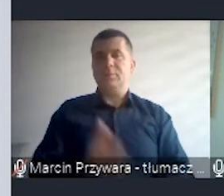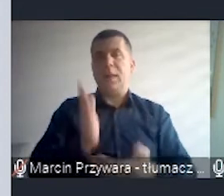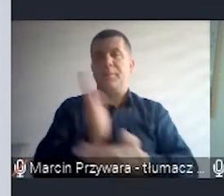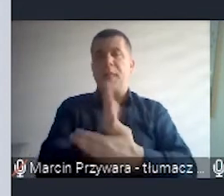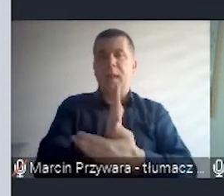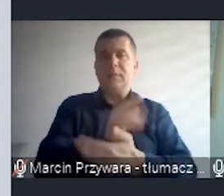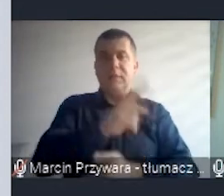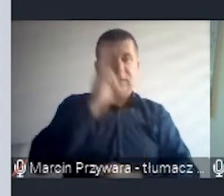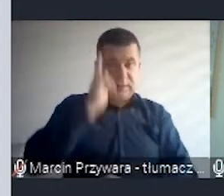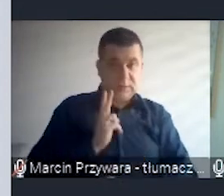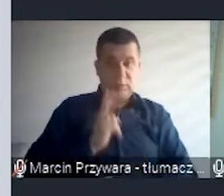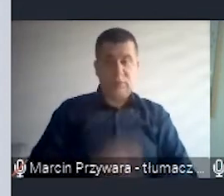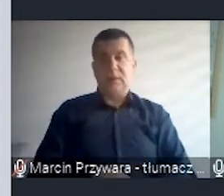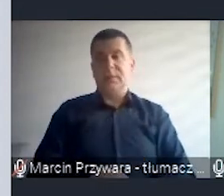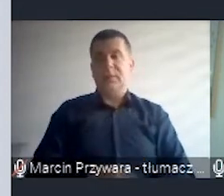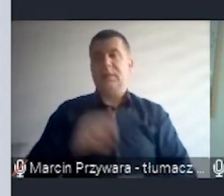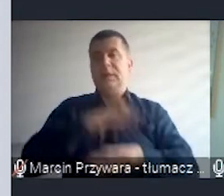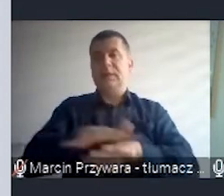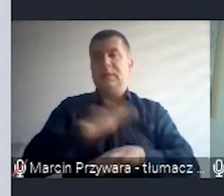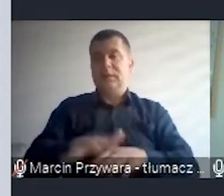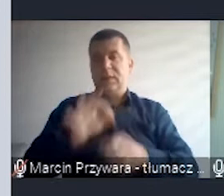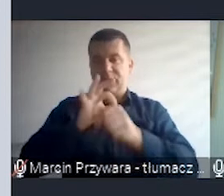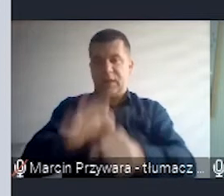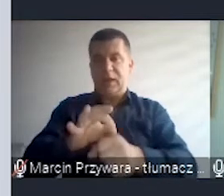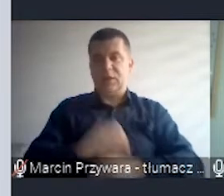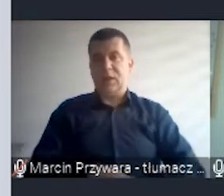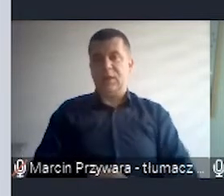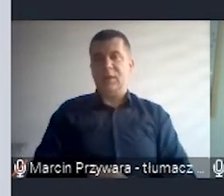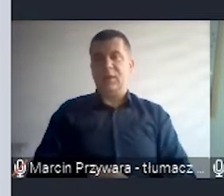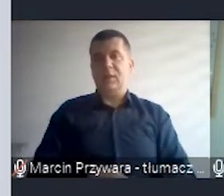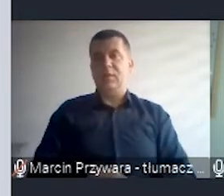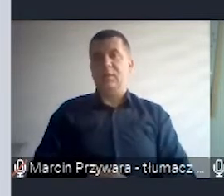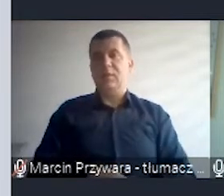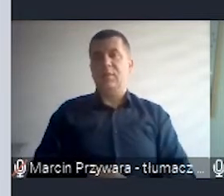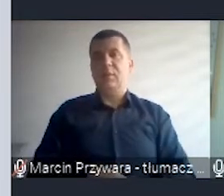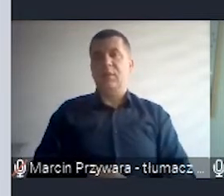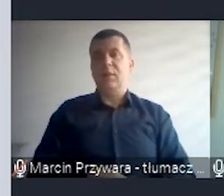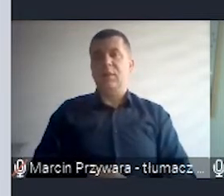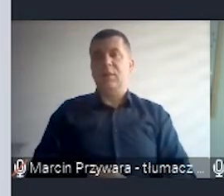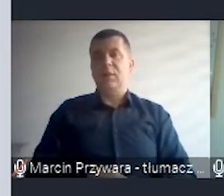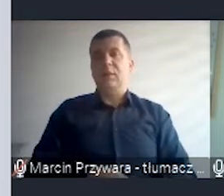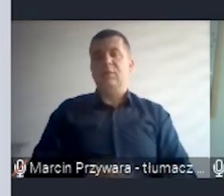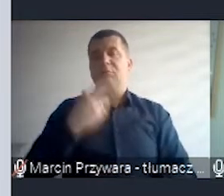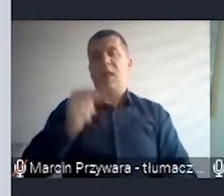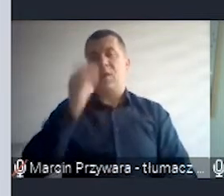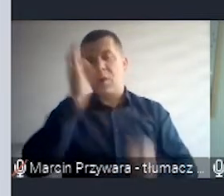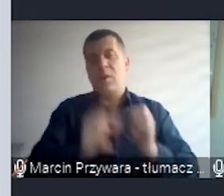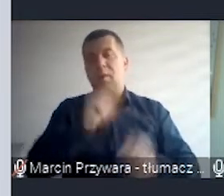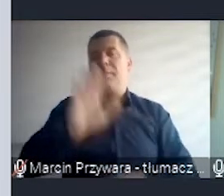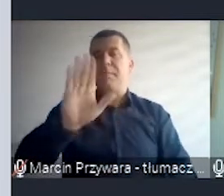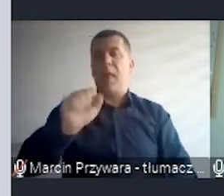pomiędzy instytucjami w systemie wdrażania, czyli nie dotykają bezpośrednio beneficjenta,